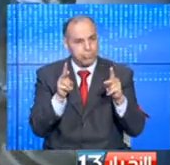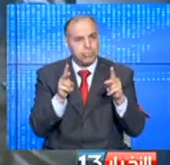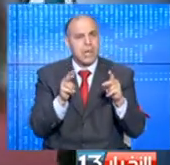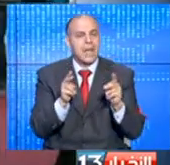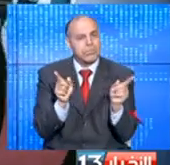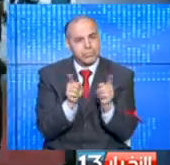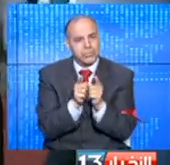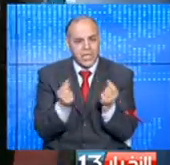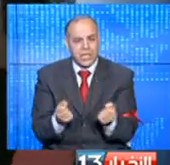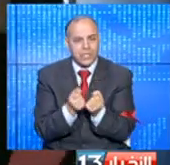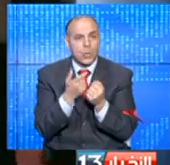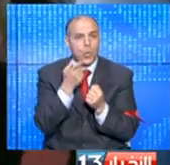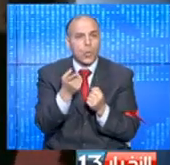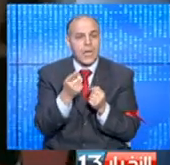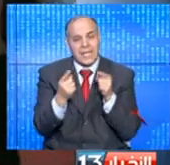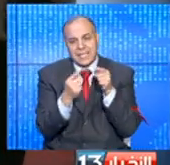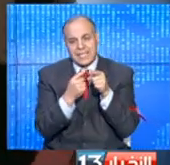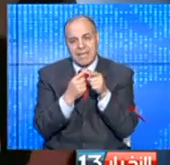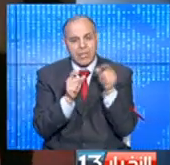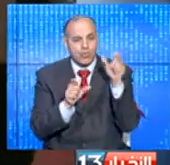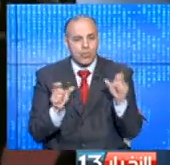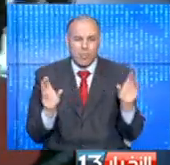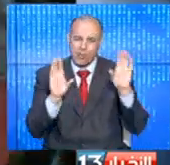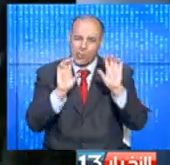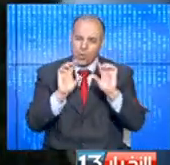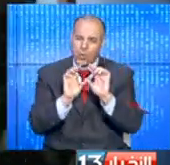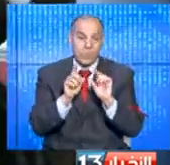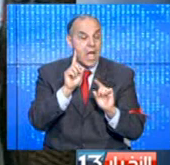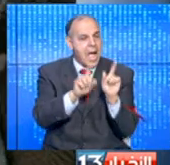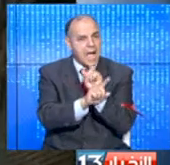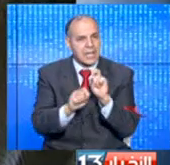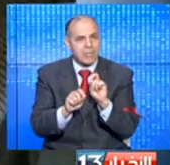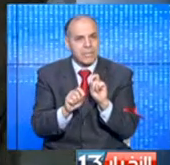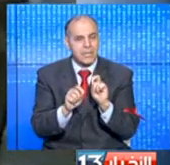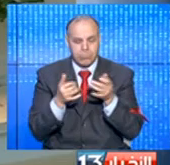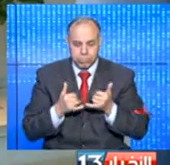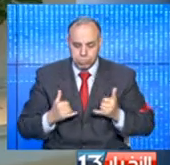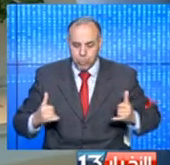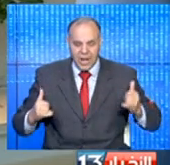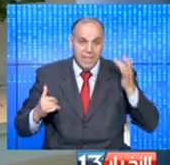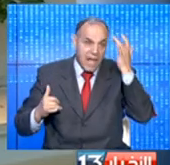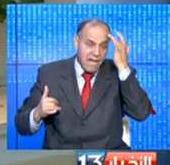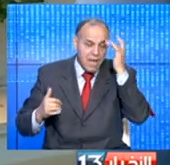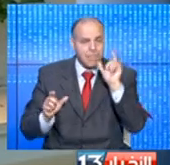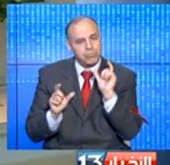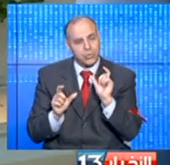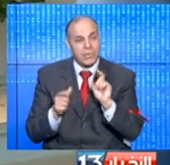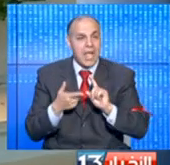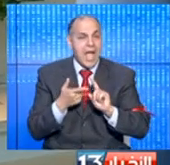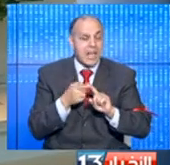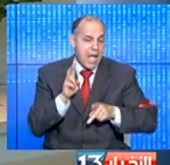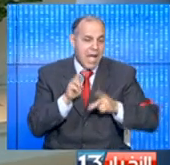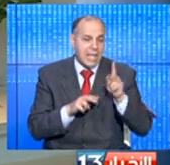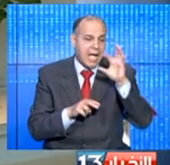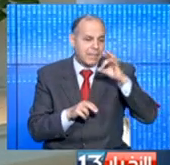الاختصار على الانشطه التي لا تستهدف حضور جمهور كبير ما احترام طاقه استيعاب الفضاءات الثقافيه على ان لا تتجاوز